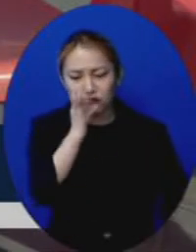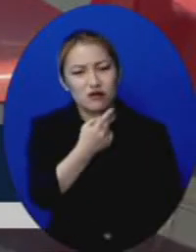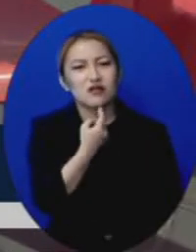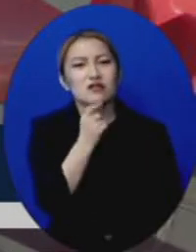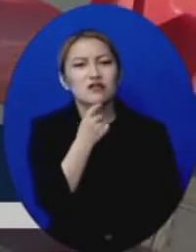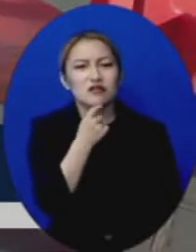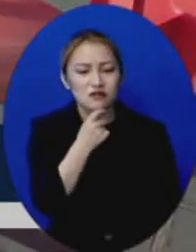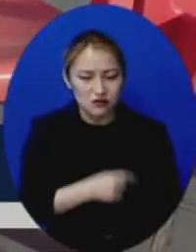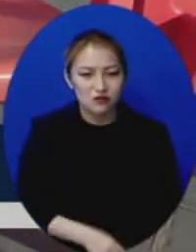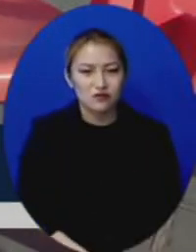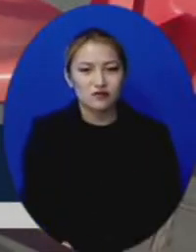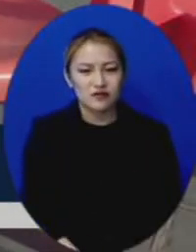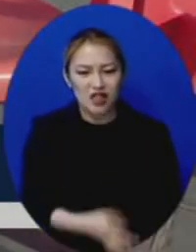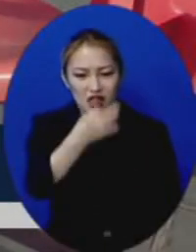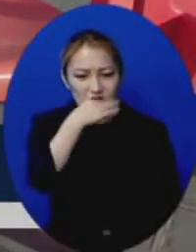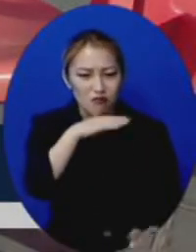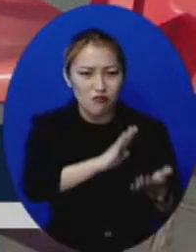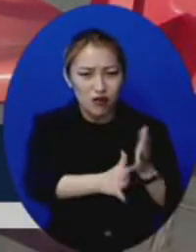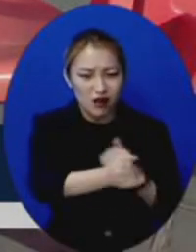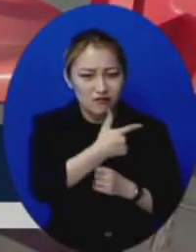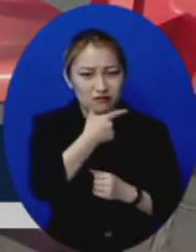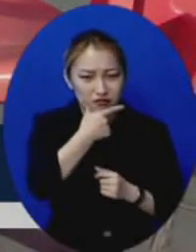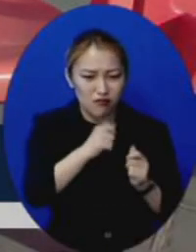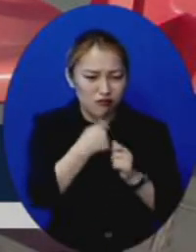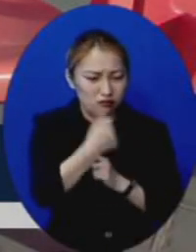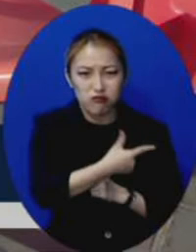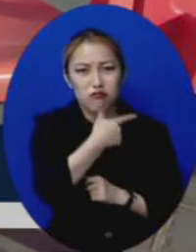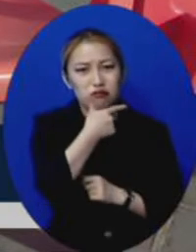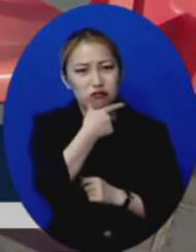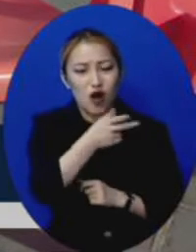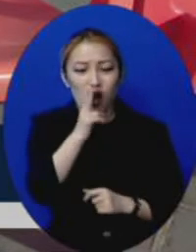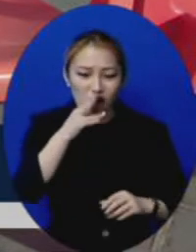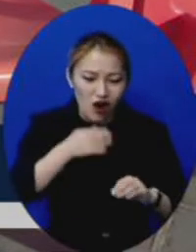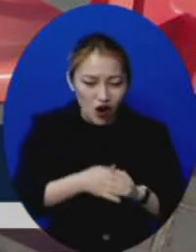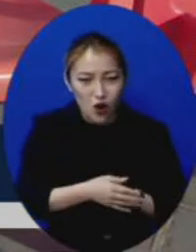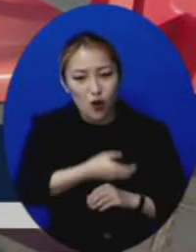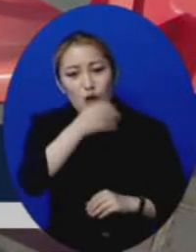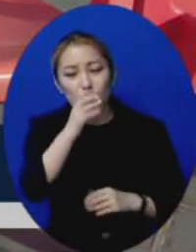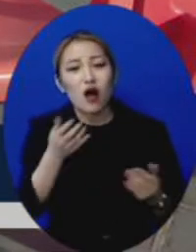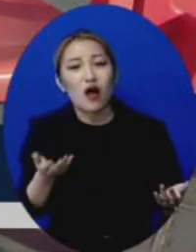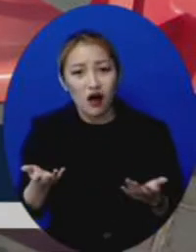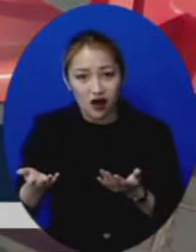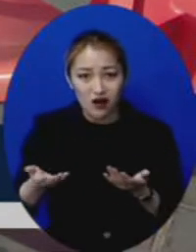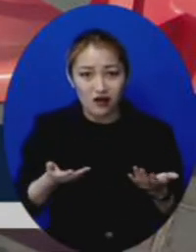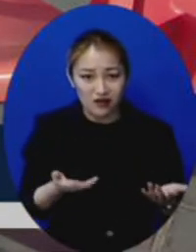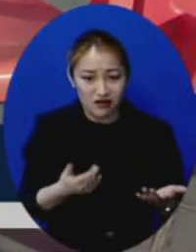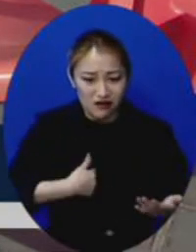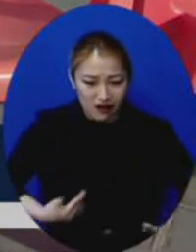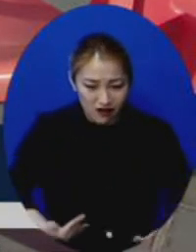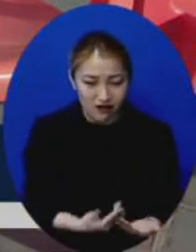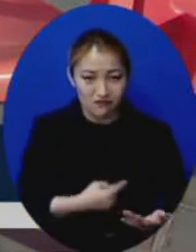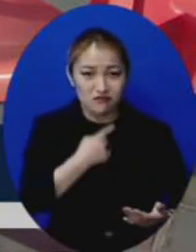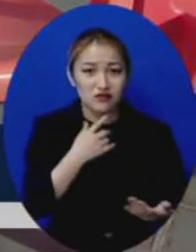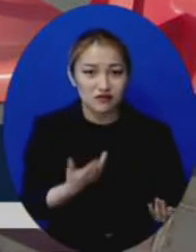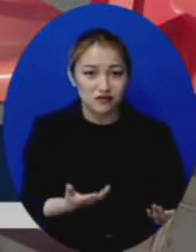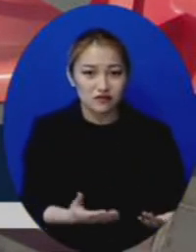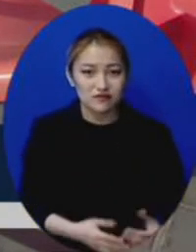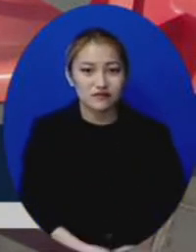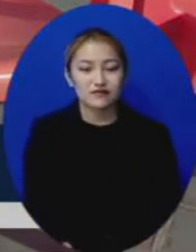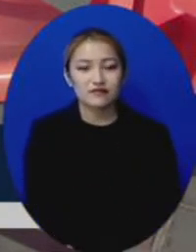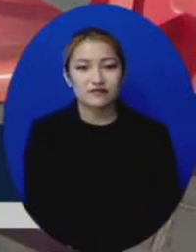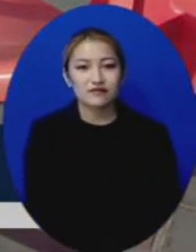Эмдээ хүрдгүй. Эмээ авчихдаггүй. Хоолоо элэ юугаа авах уу? Иймэрхүү л амьдралтай болчлаа да одоо энэ